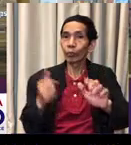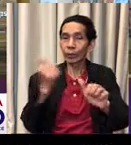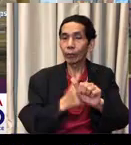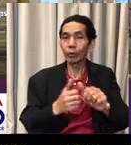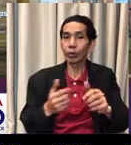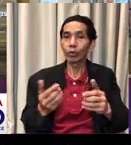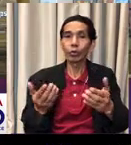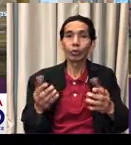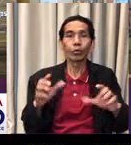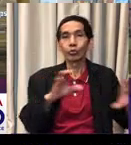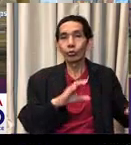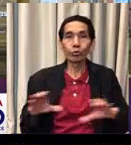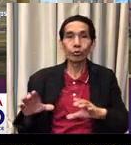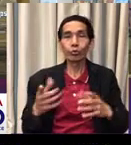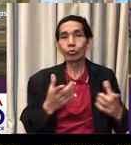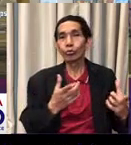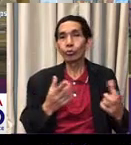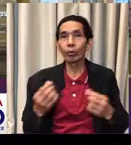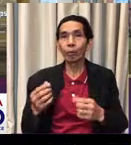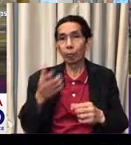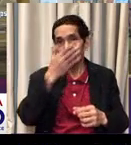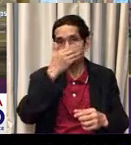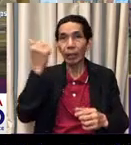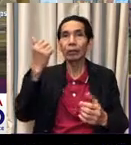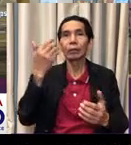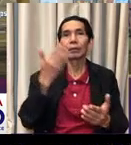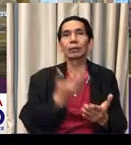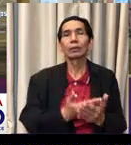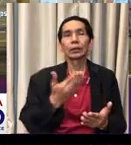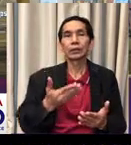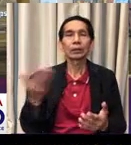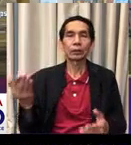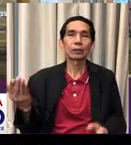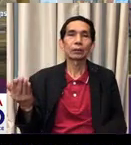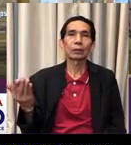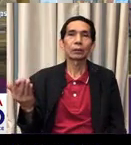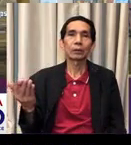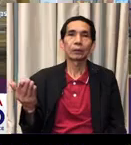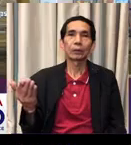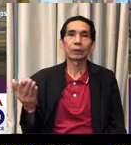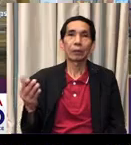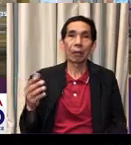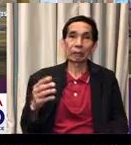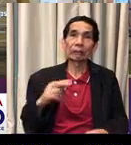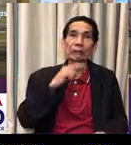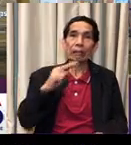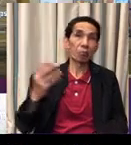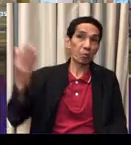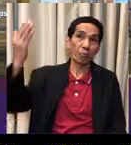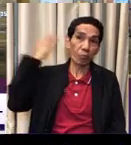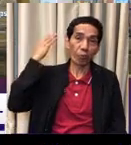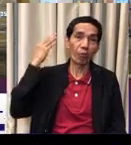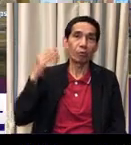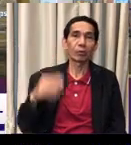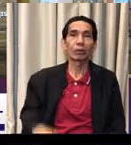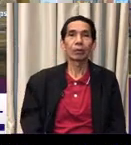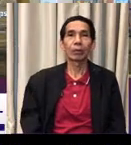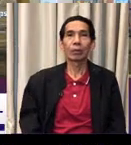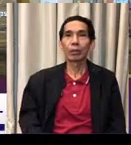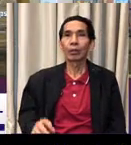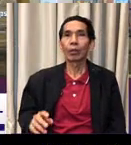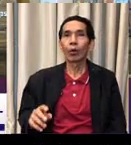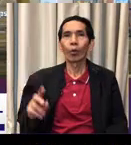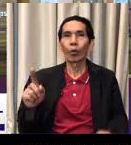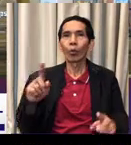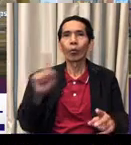think they're doing better things unlike in the past. Kasi what matter most